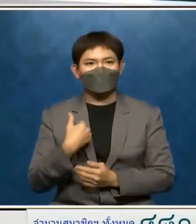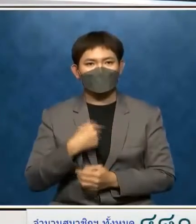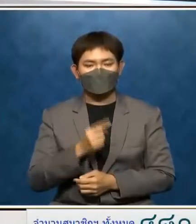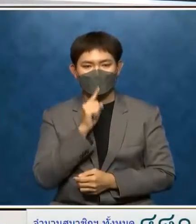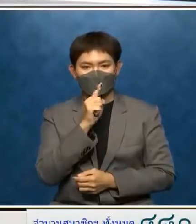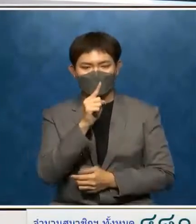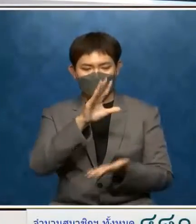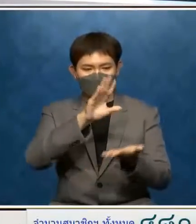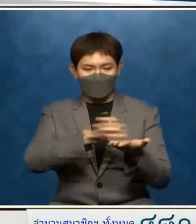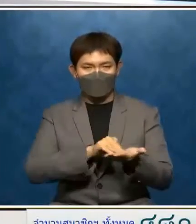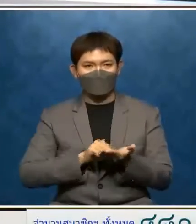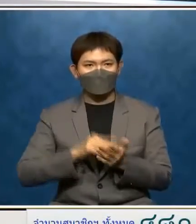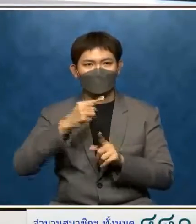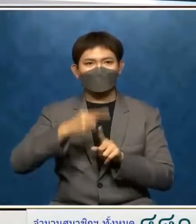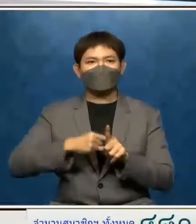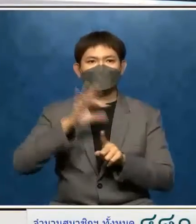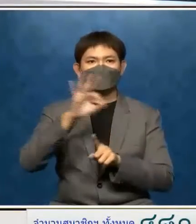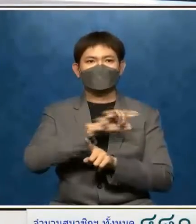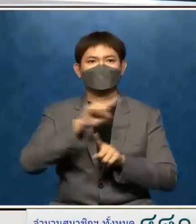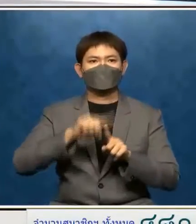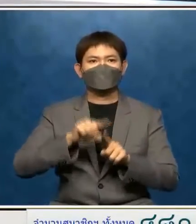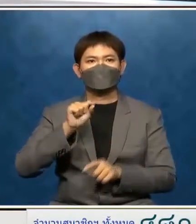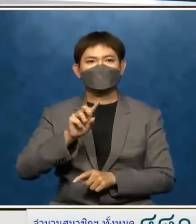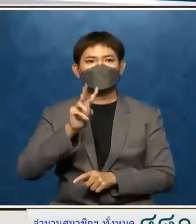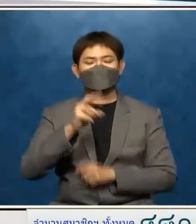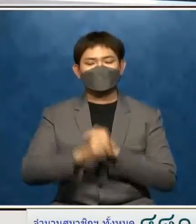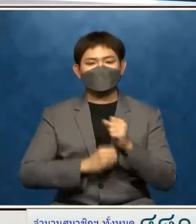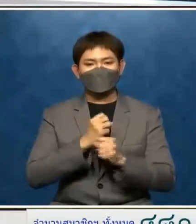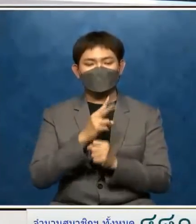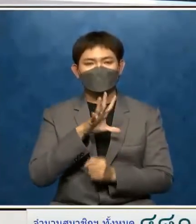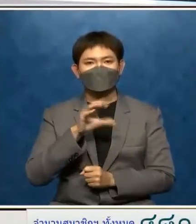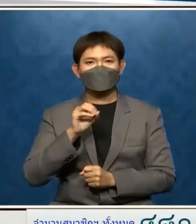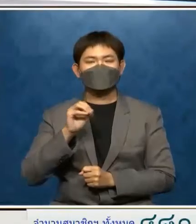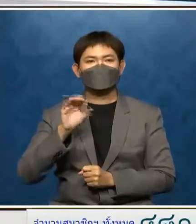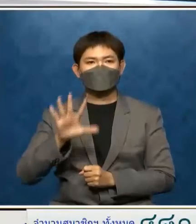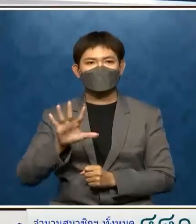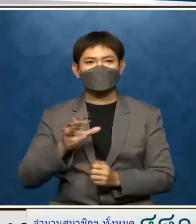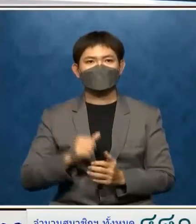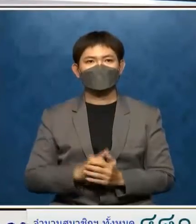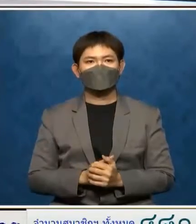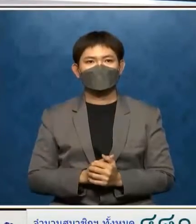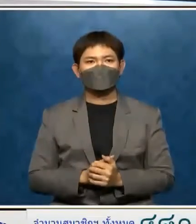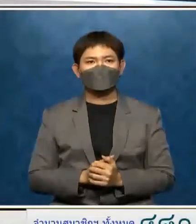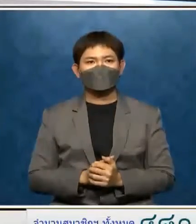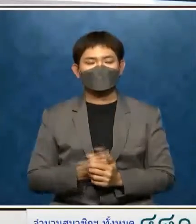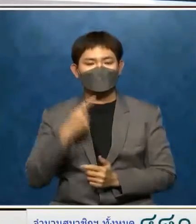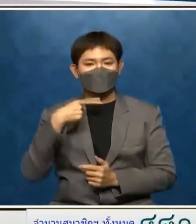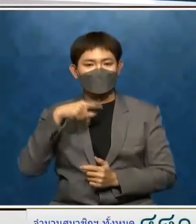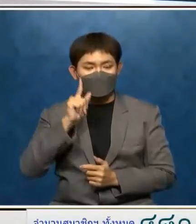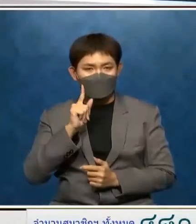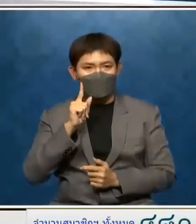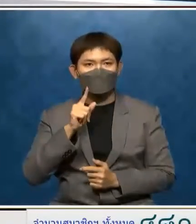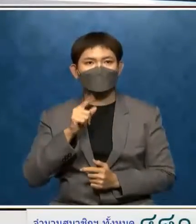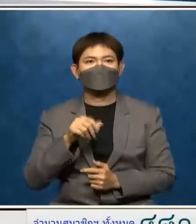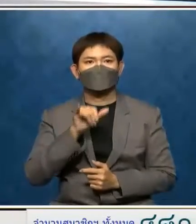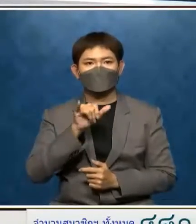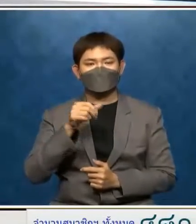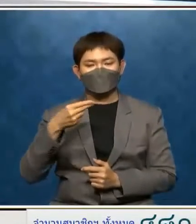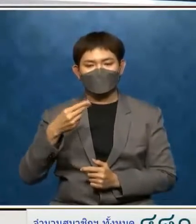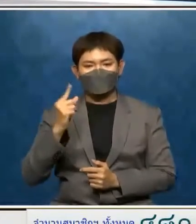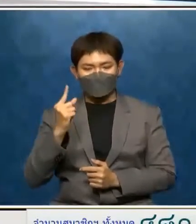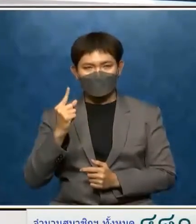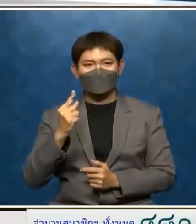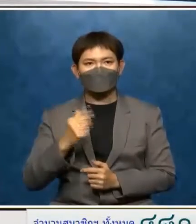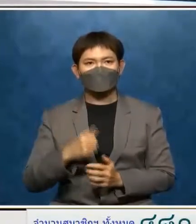ชัยเมอวัที่ 22 กันยายน 2,505กราีคุปู ฮายิสุลงโตมินา